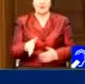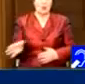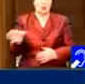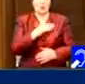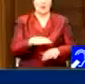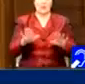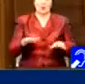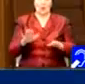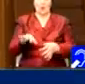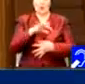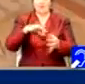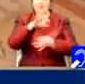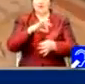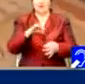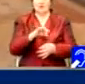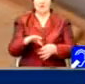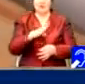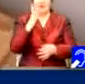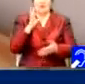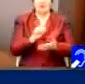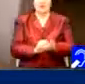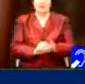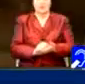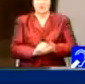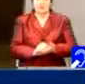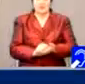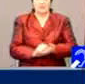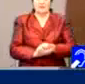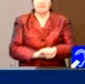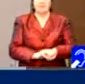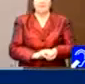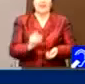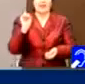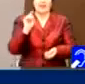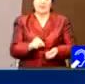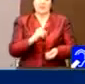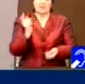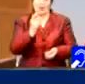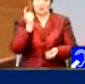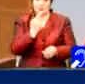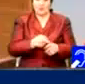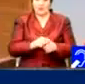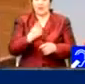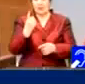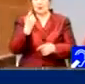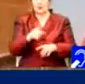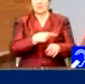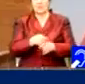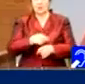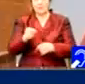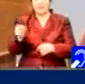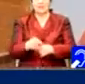toate locurile vacante în pensiunea mea, toate locurile au fost ocupate. În această gospodărie, care se află la câteva sute de metri